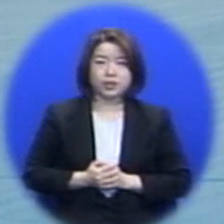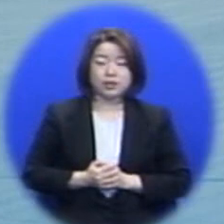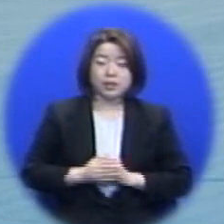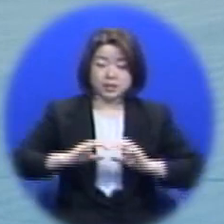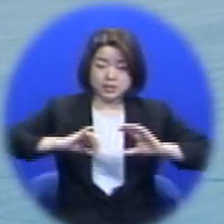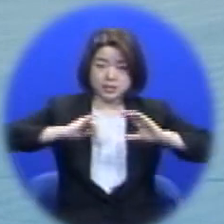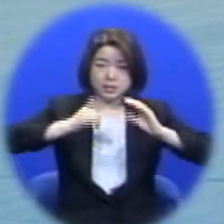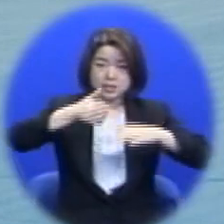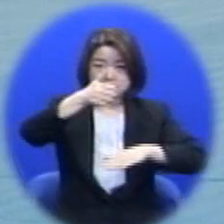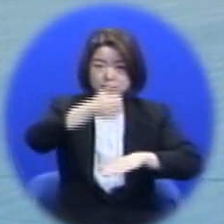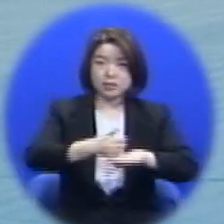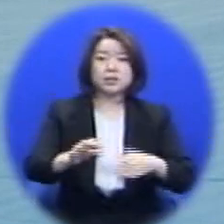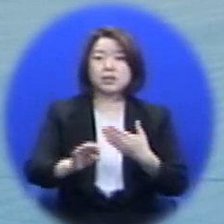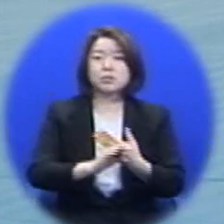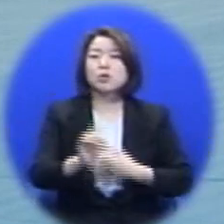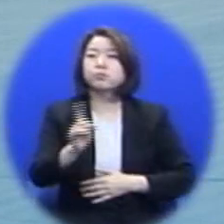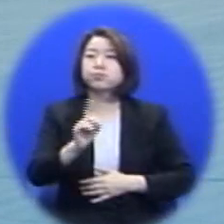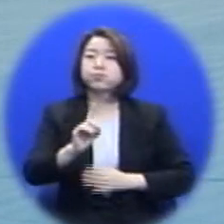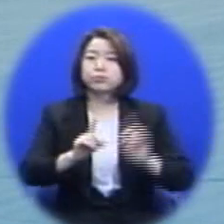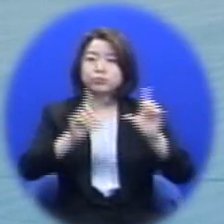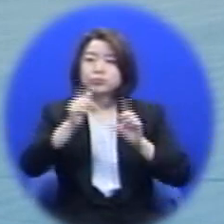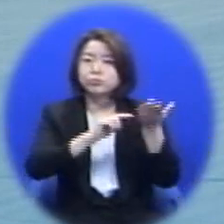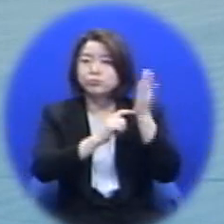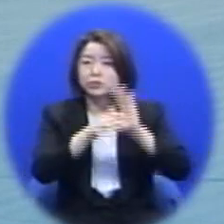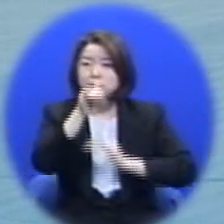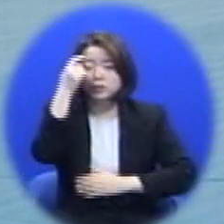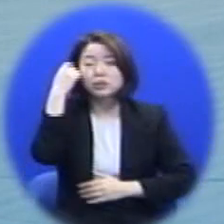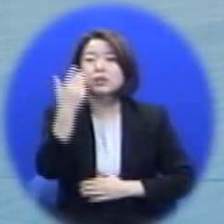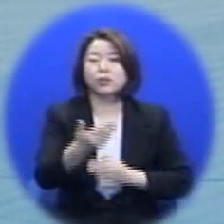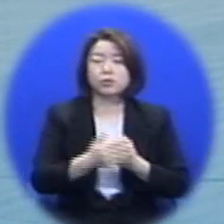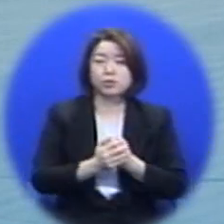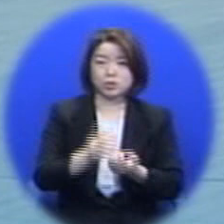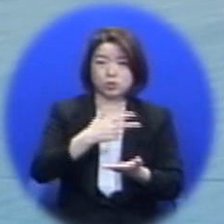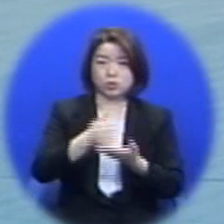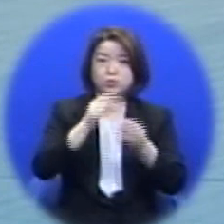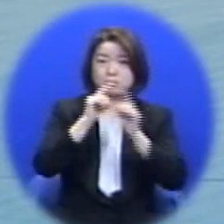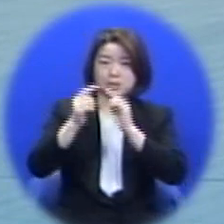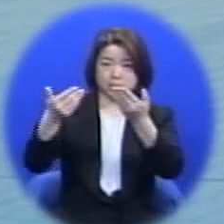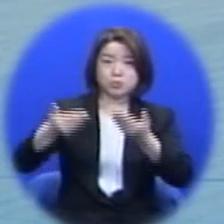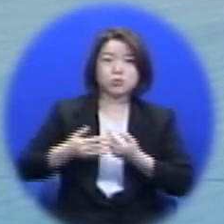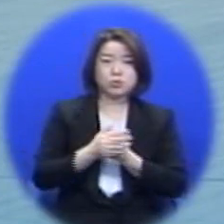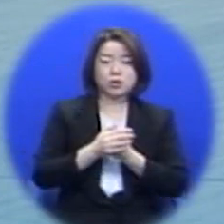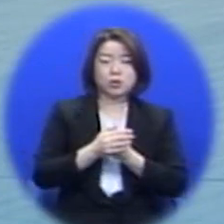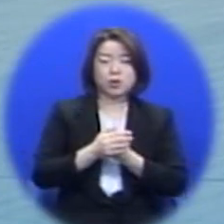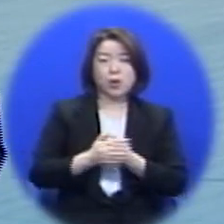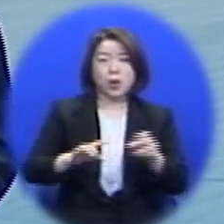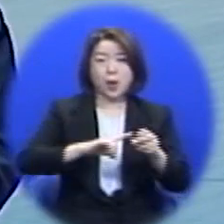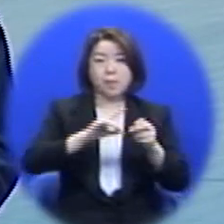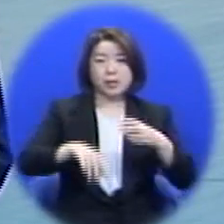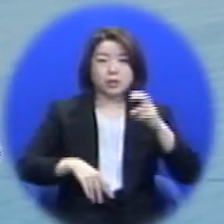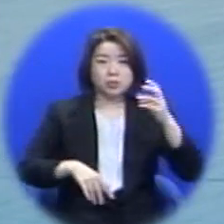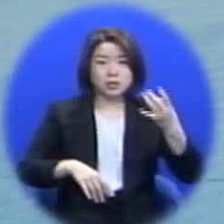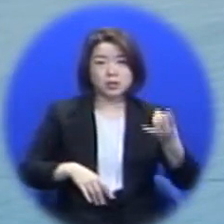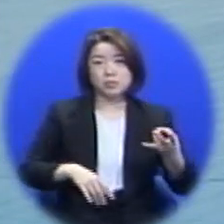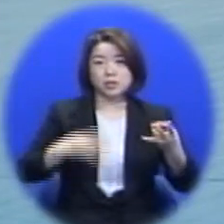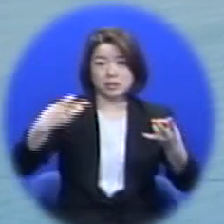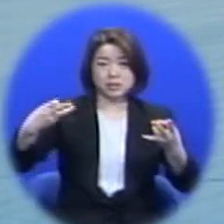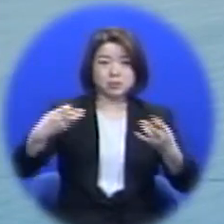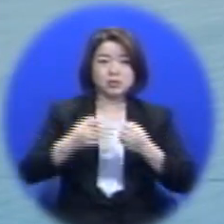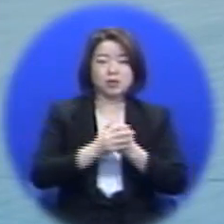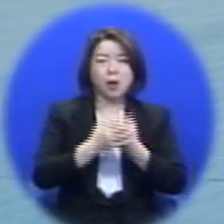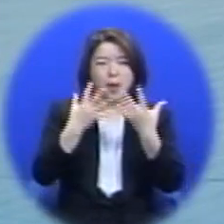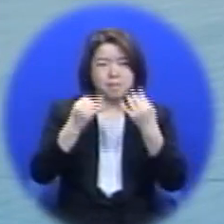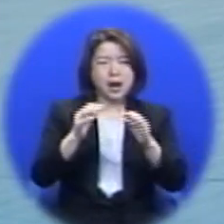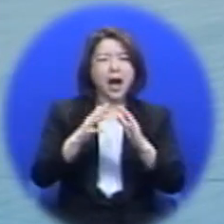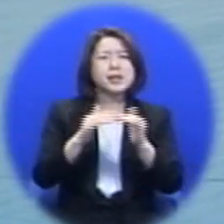세상 끝날에는 무슨 징조가 있을까요? 주님은 말씀하셨어요. 마태복음 24장 12절에 보면 많은